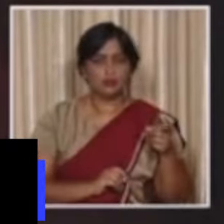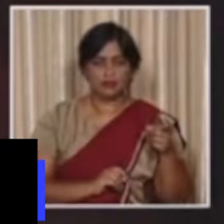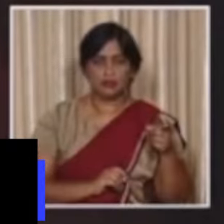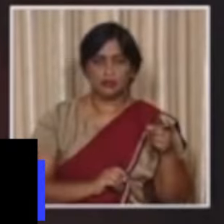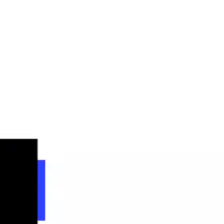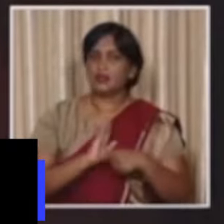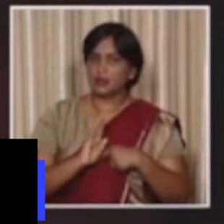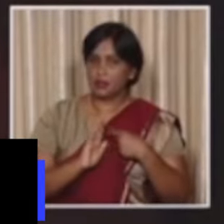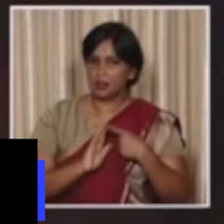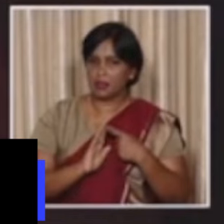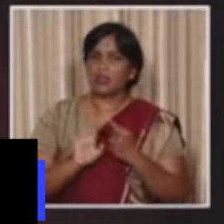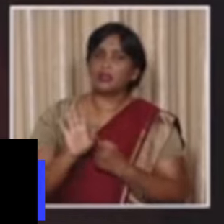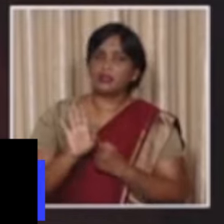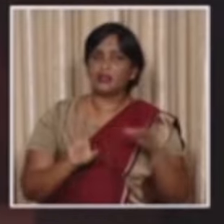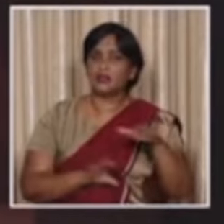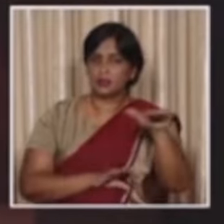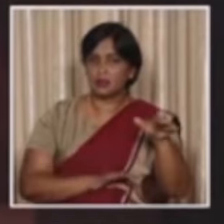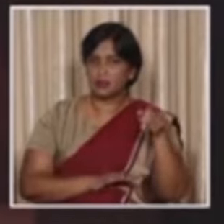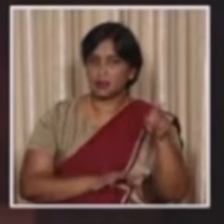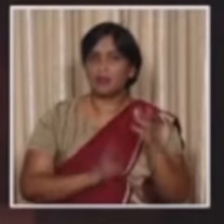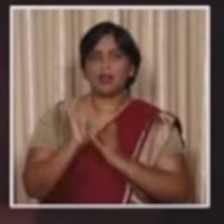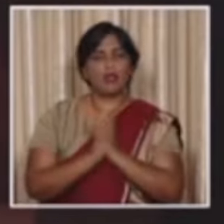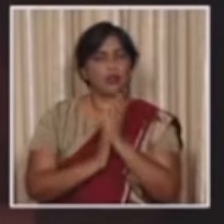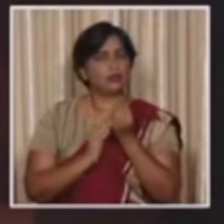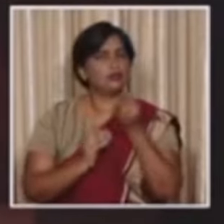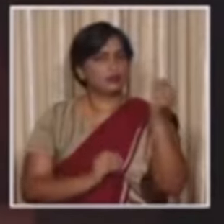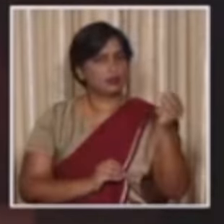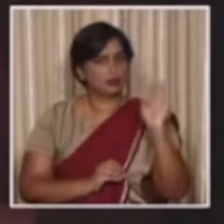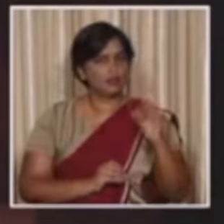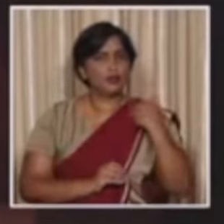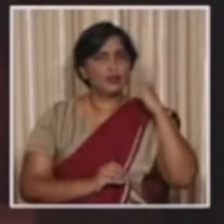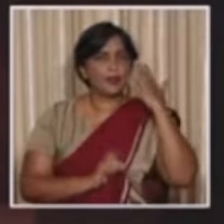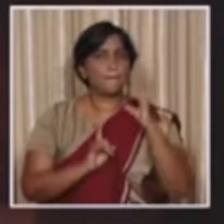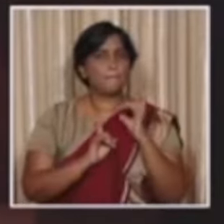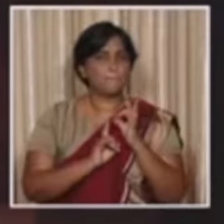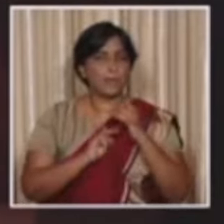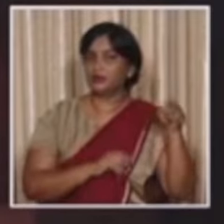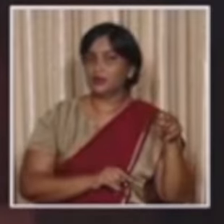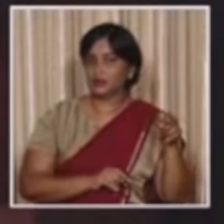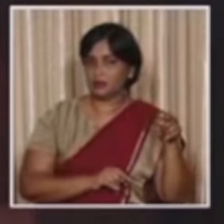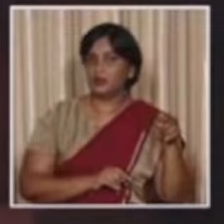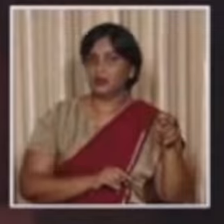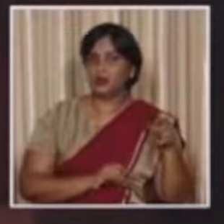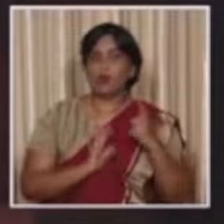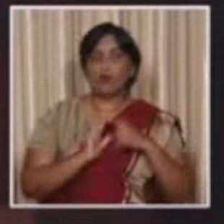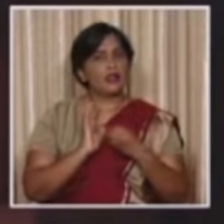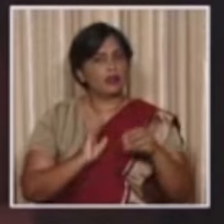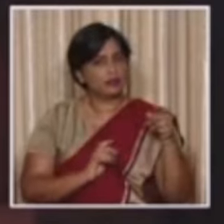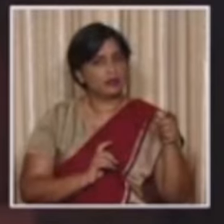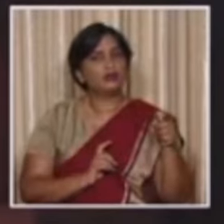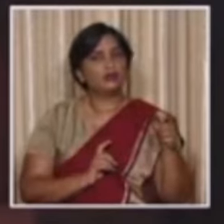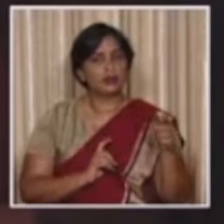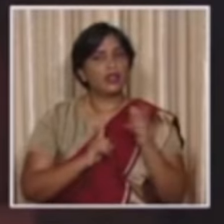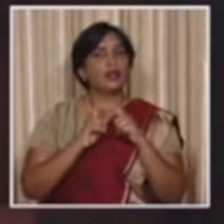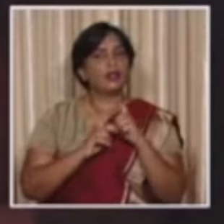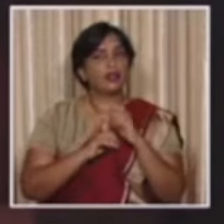අපේ රටේ තරුණ ප්‍රජාවට ඒ අයිතිය ලබා දීලා තිබෙනවා. විශේෂයෙන්ම පෞද්ගලික විශ්වවිද්‍යාලවල පොලි රහිත ණයක් හරහා